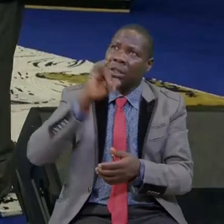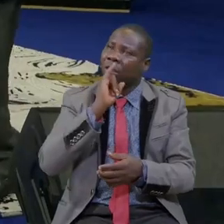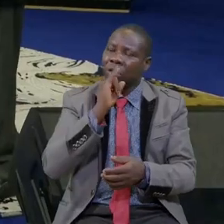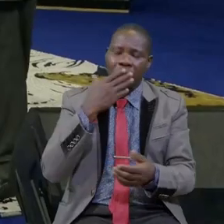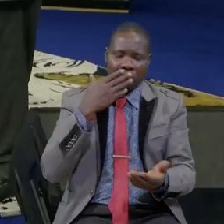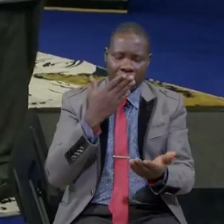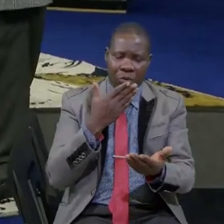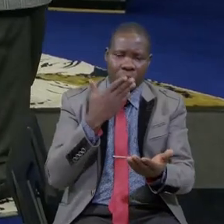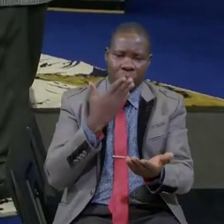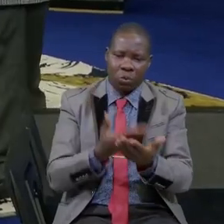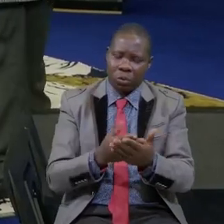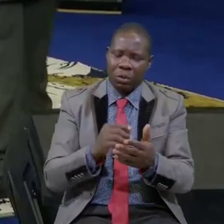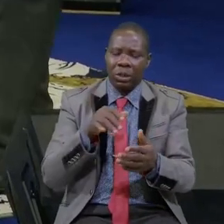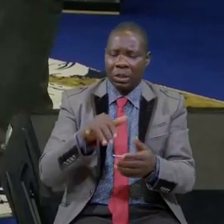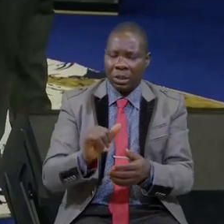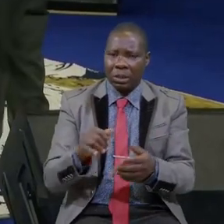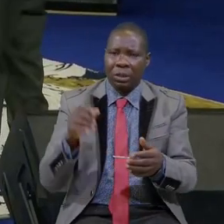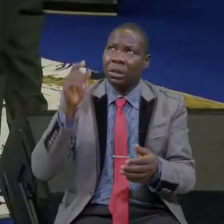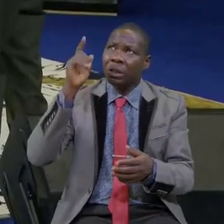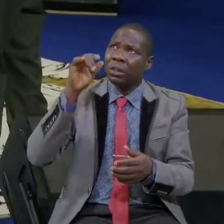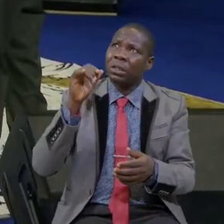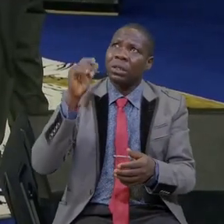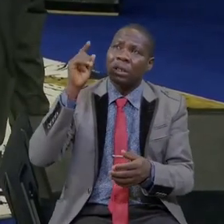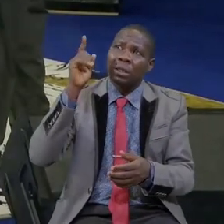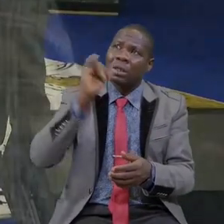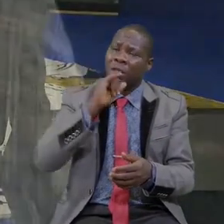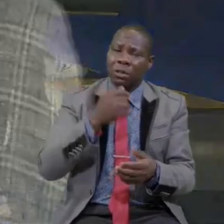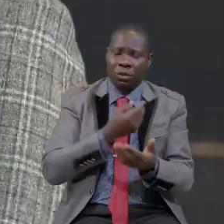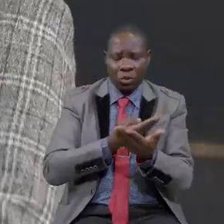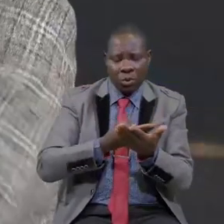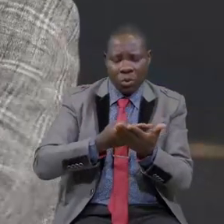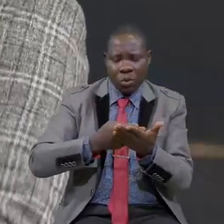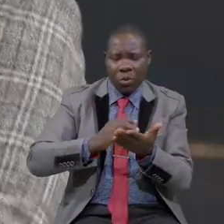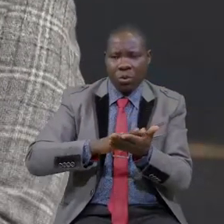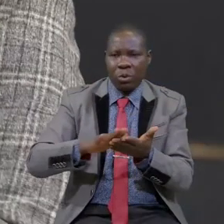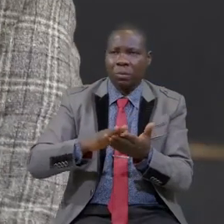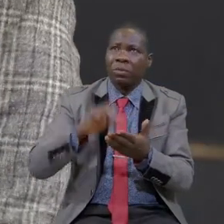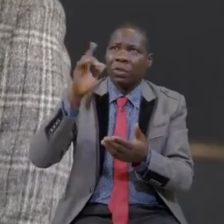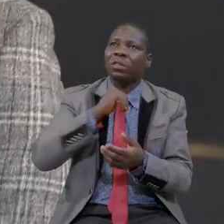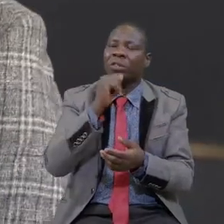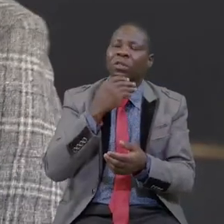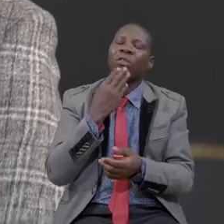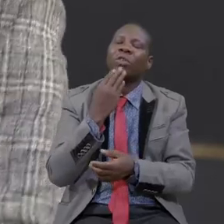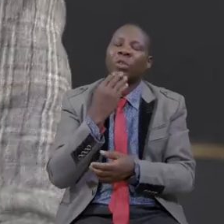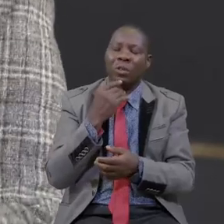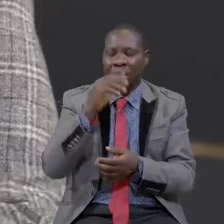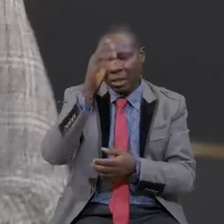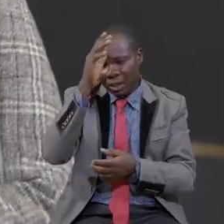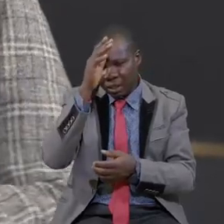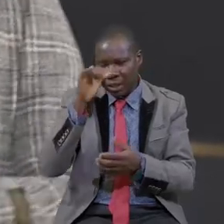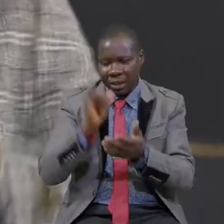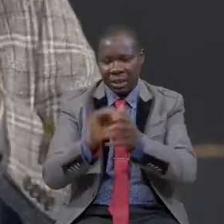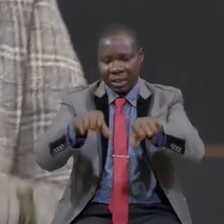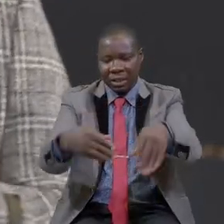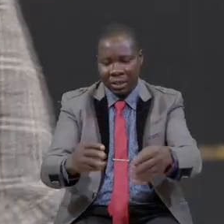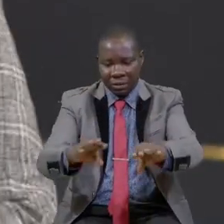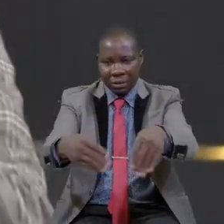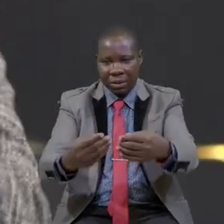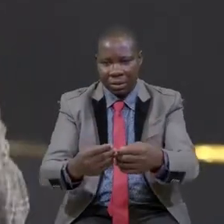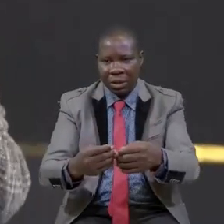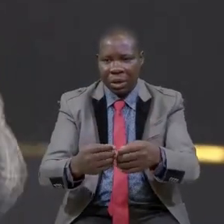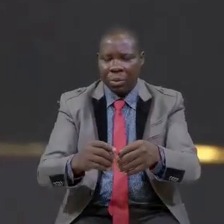saint. Et ce n'est pas un bon papa. Il n'est pas Papa Noël. Et